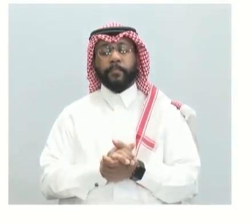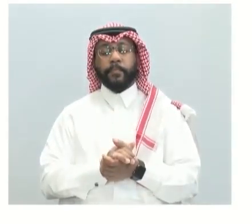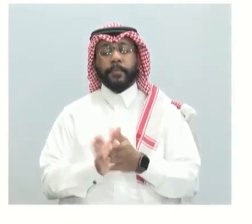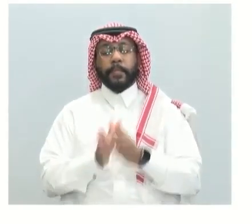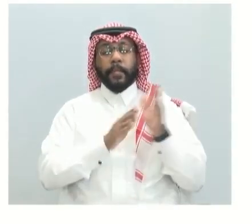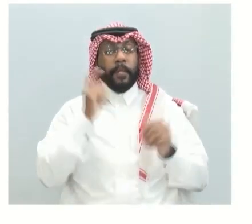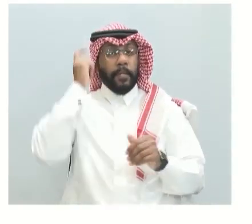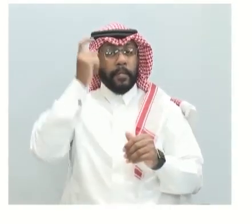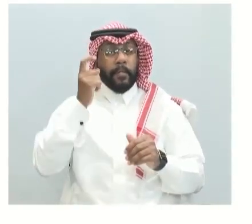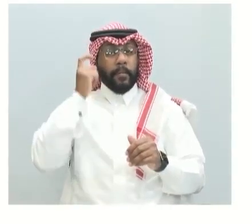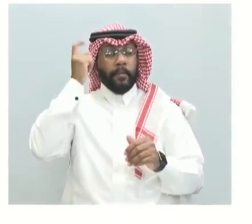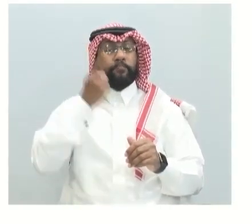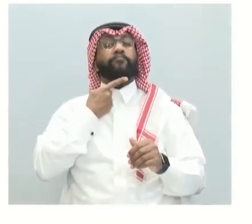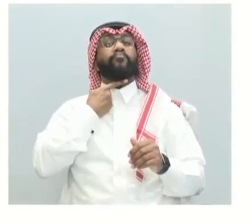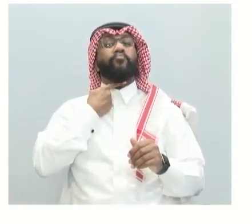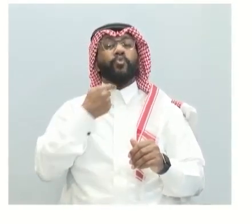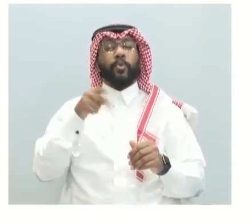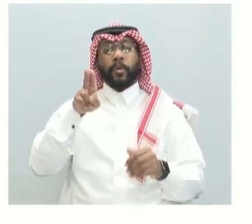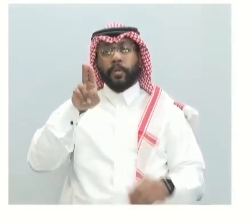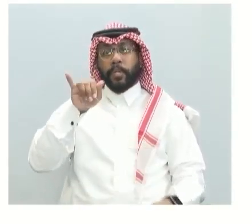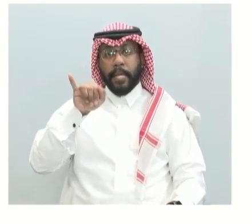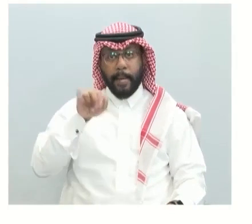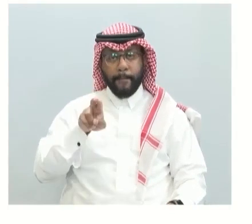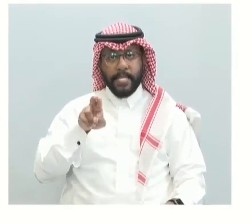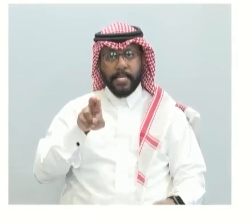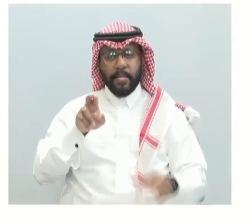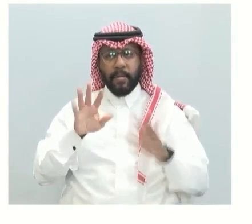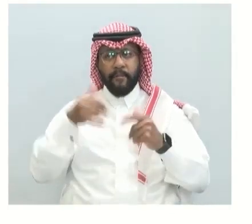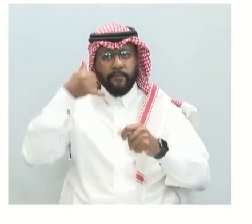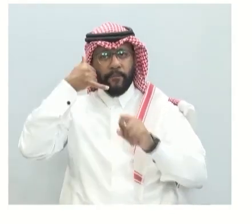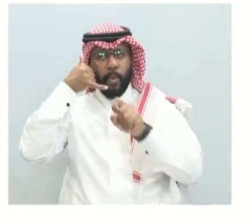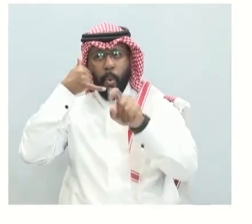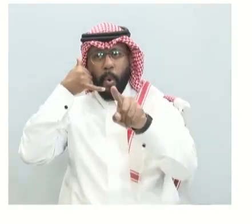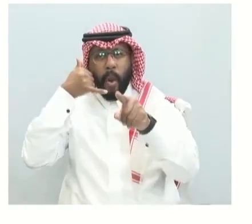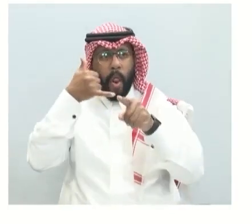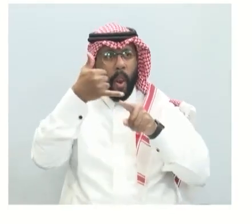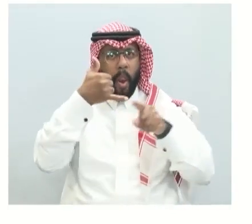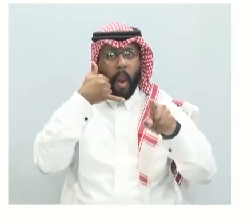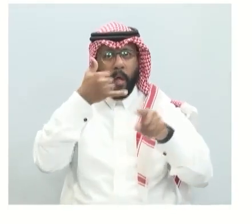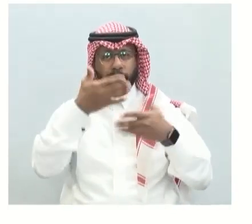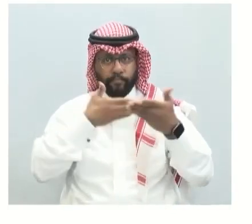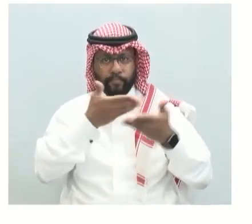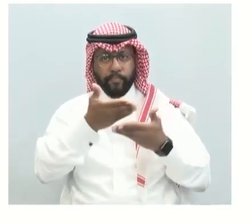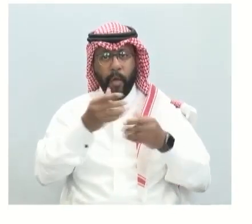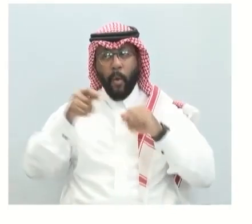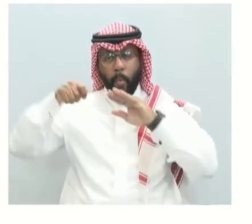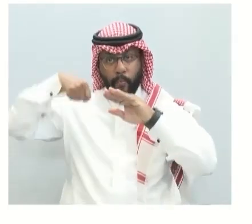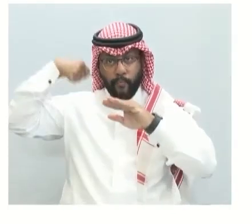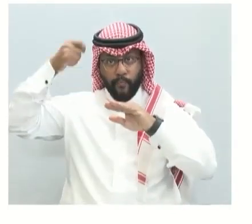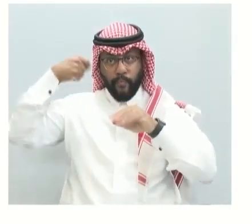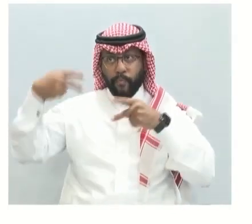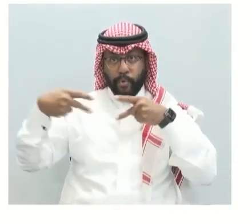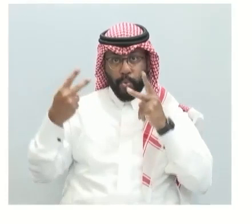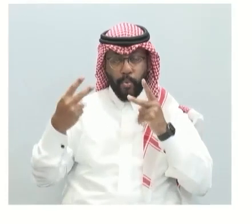طيب فكر معي متى نحتاج في التيمز لاجراء مكالمه صوتيه او فيديو احسنتم نستطيع اما